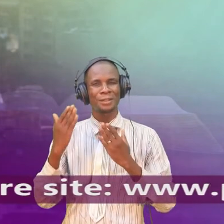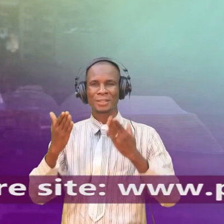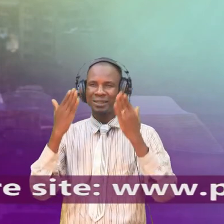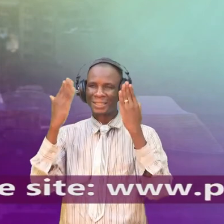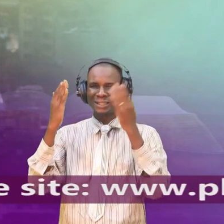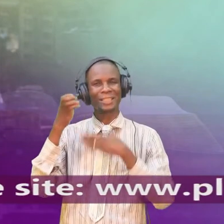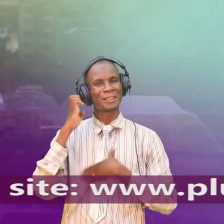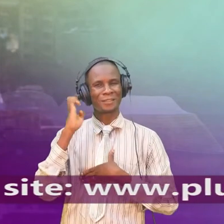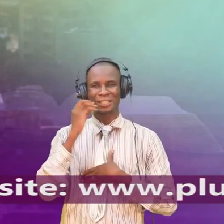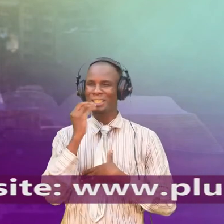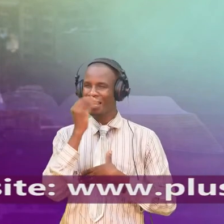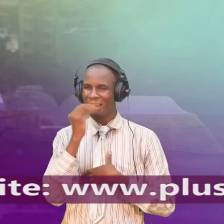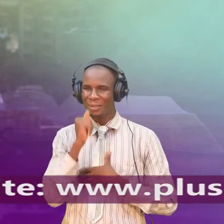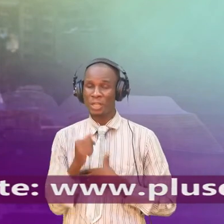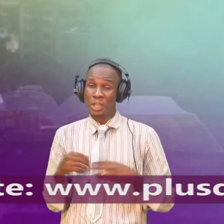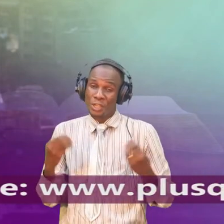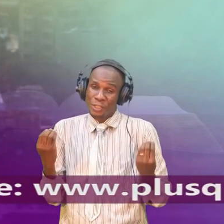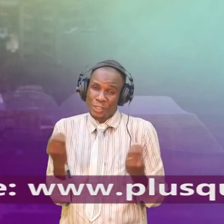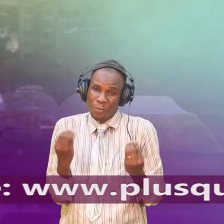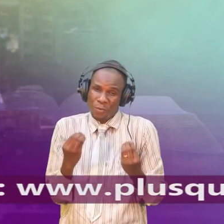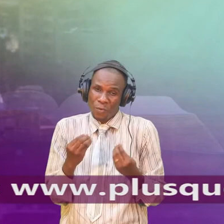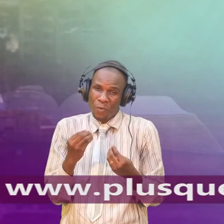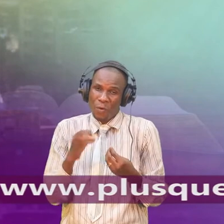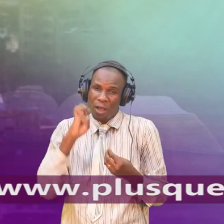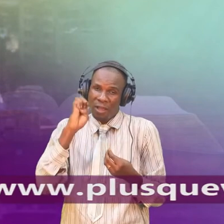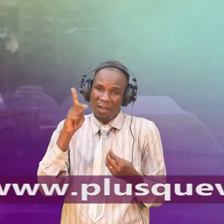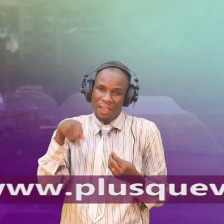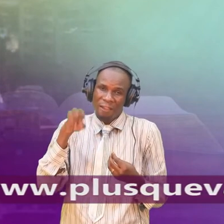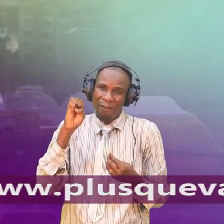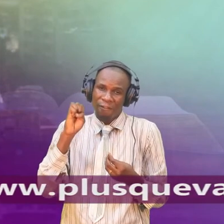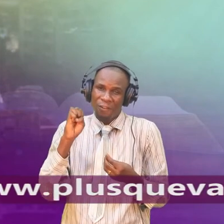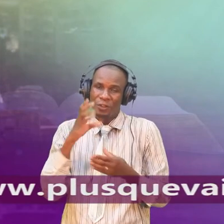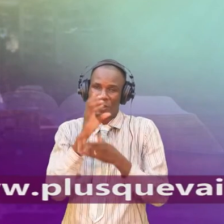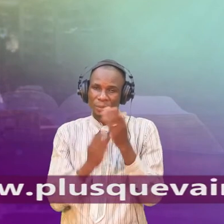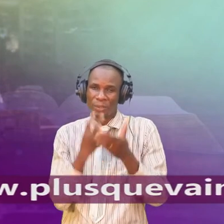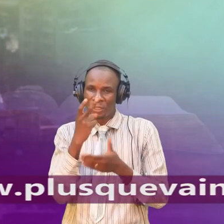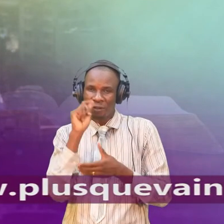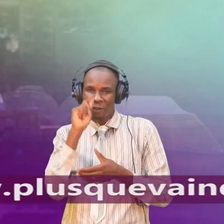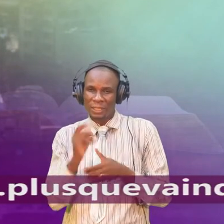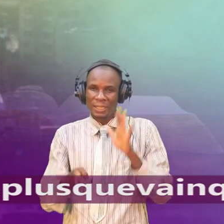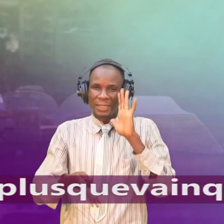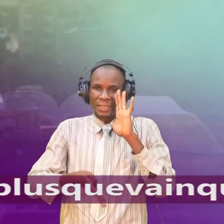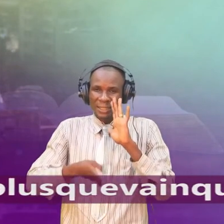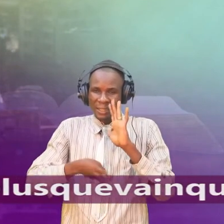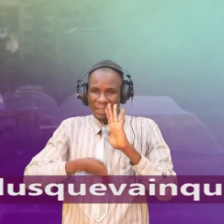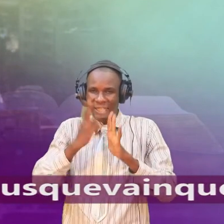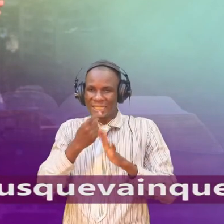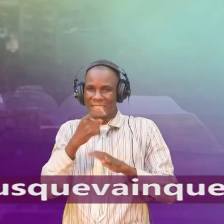imani, alikuja akutane nasi. amepiga hatua ya